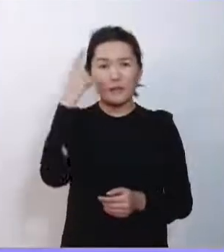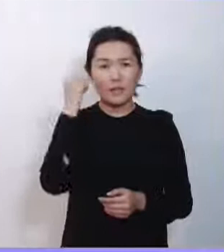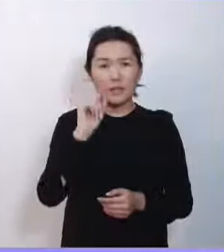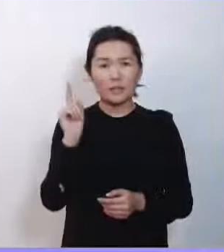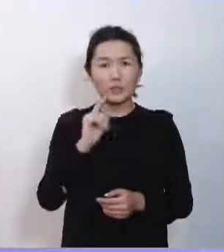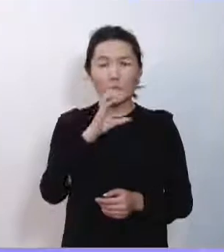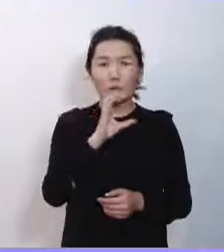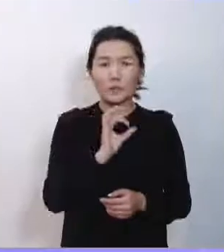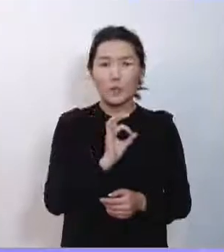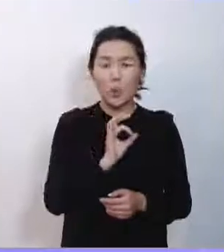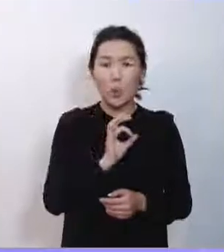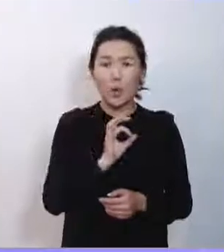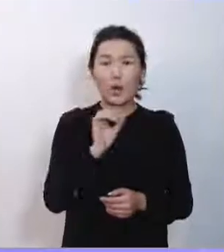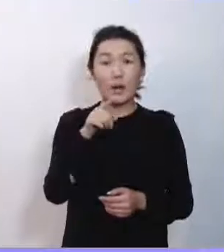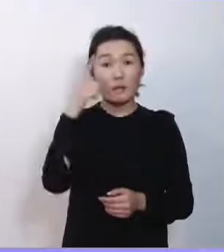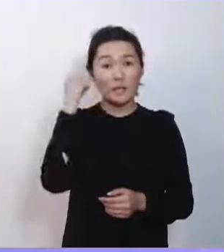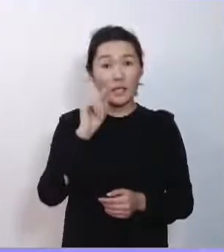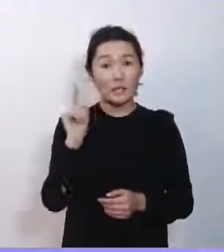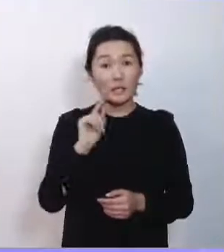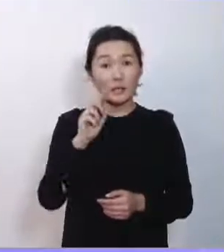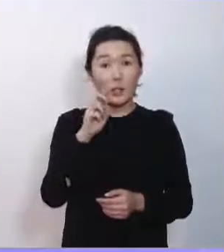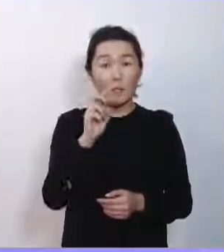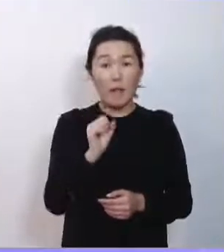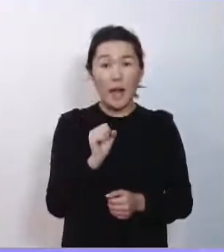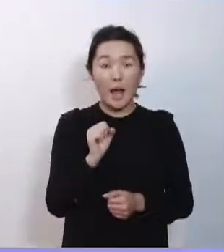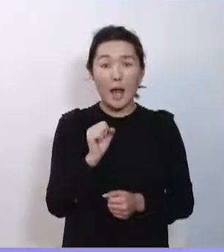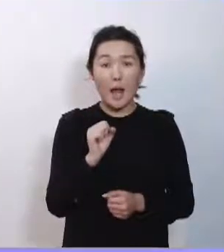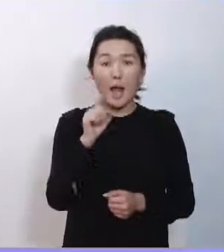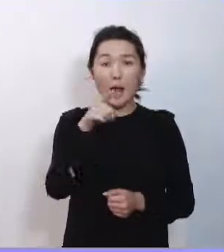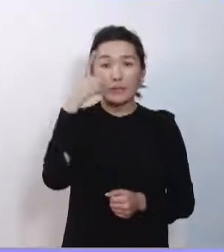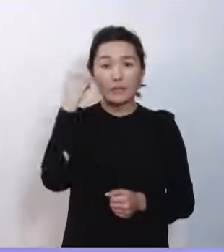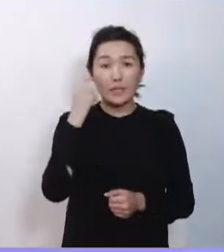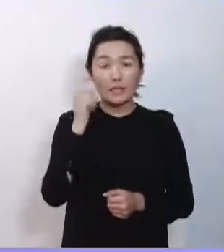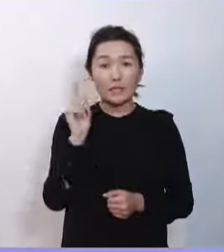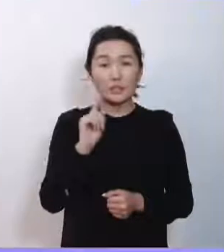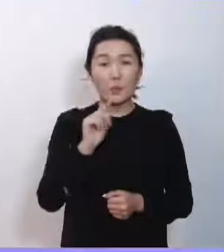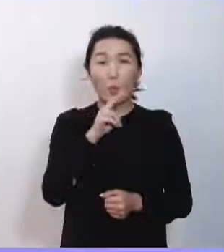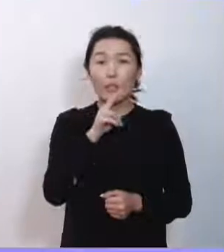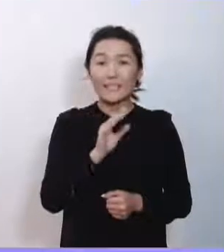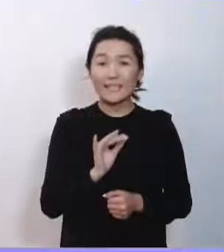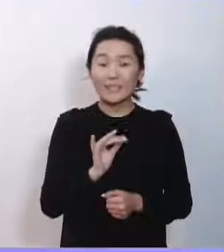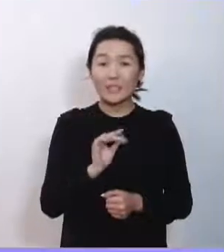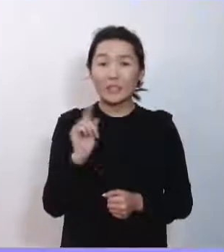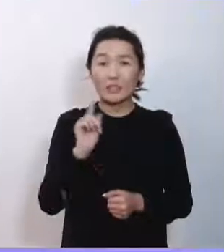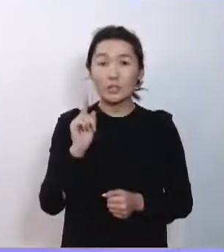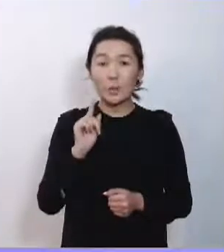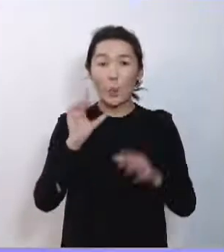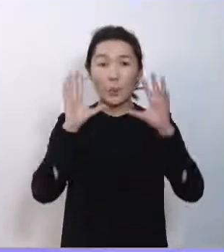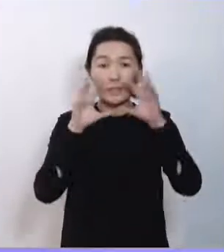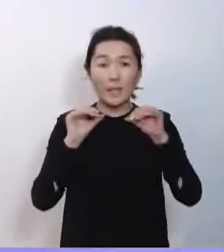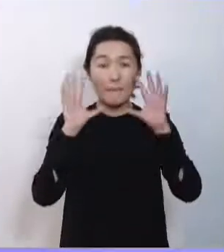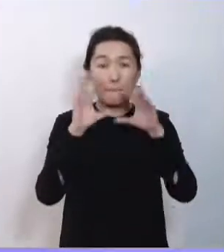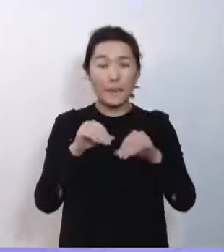со? А вы знаете, что ба? А вы знаете, что ки? Что